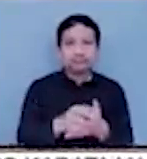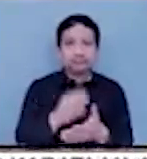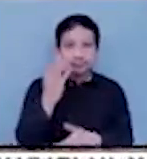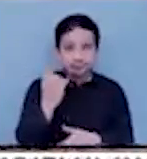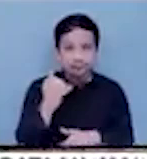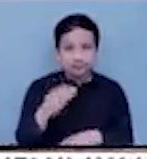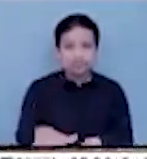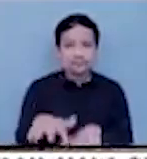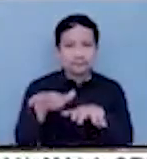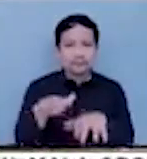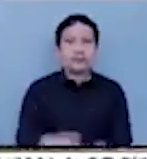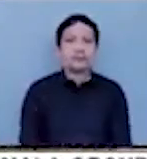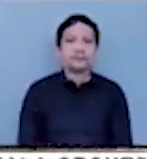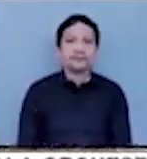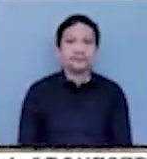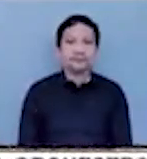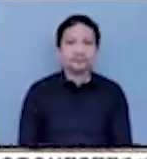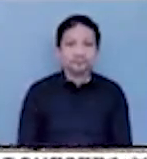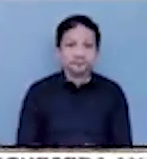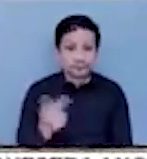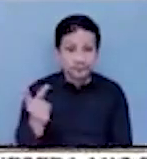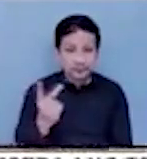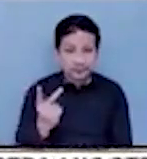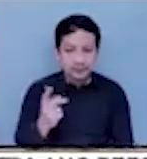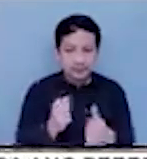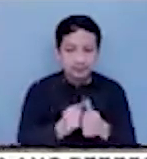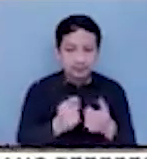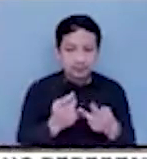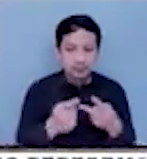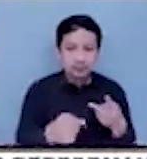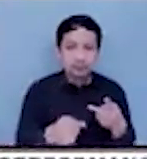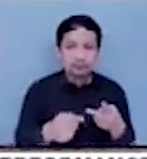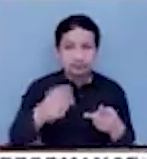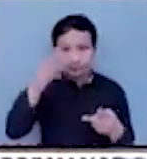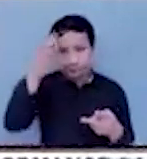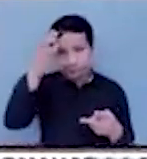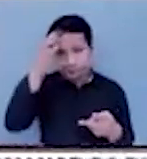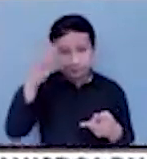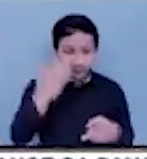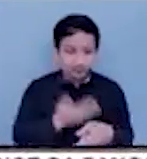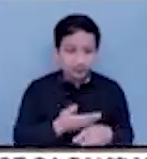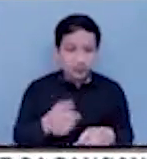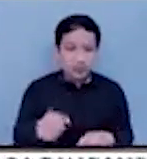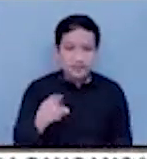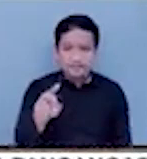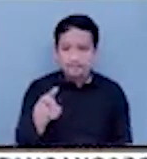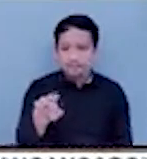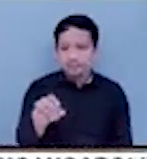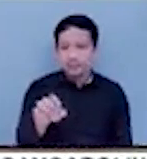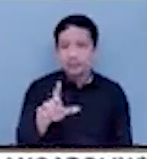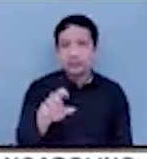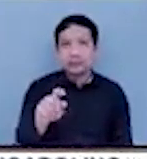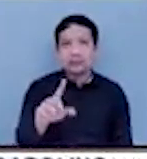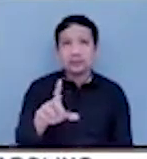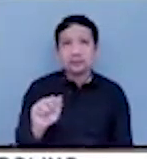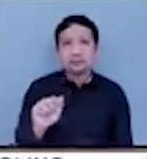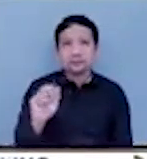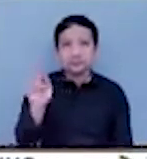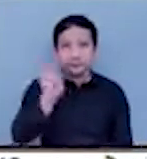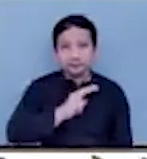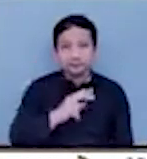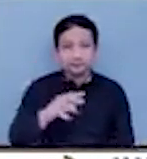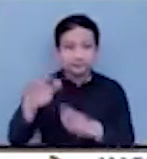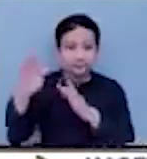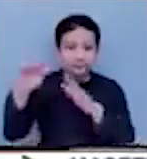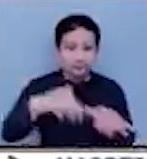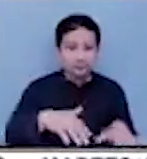Kabilang dito ang mag-amang Mario Sabiog na 70 taong gulang at anak na si Elenita Calamian na biktima ng landslide sa Purok 3,